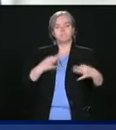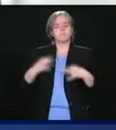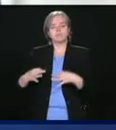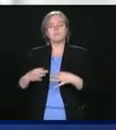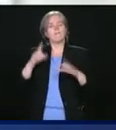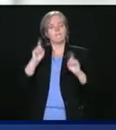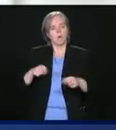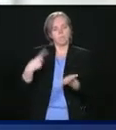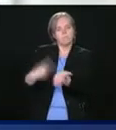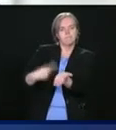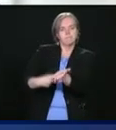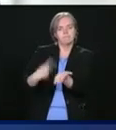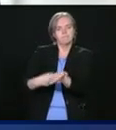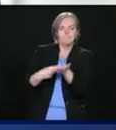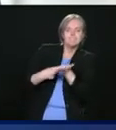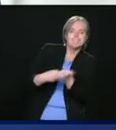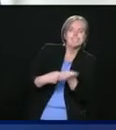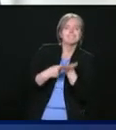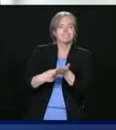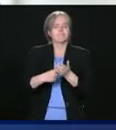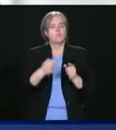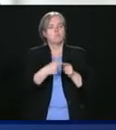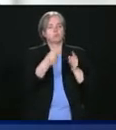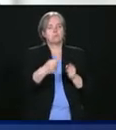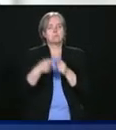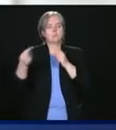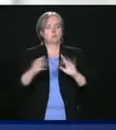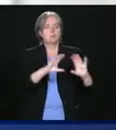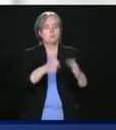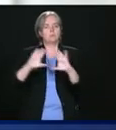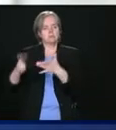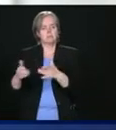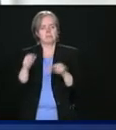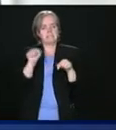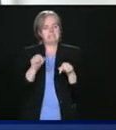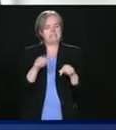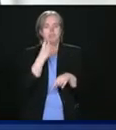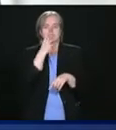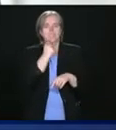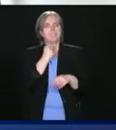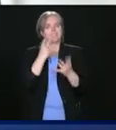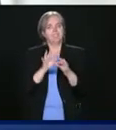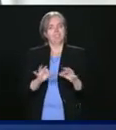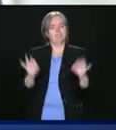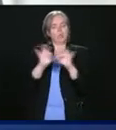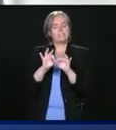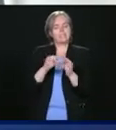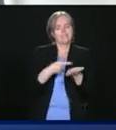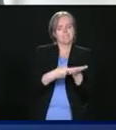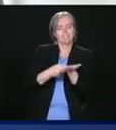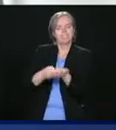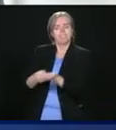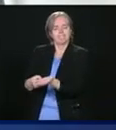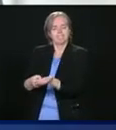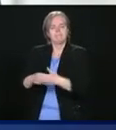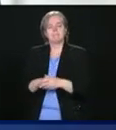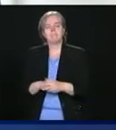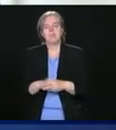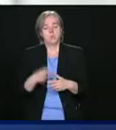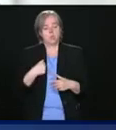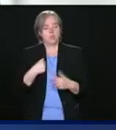et c'est quelque chose sur lequel nous travaillons aussi. Nous avons proposé que la Chambre des communes